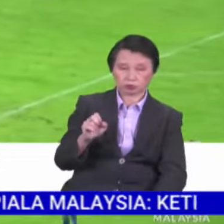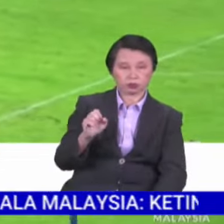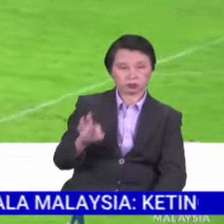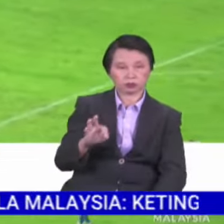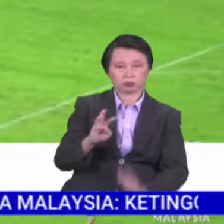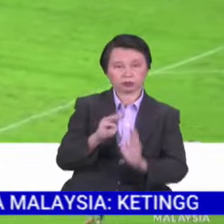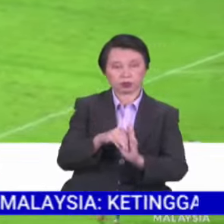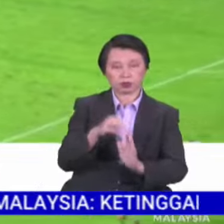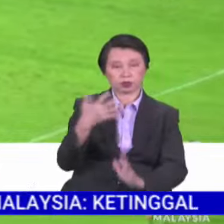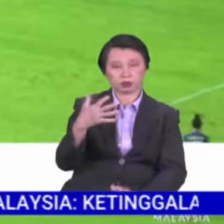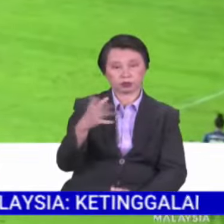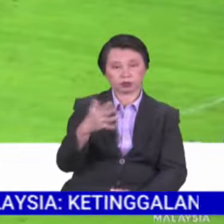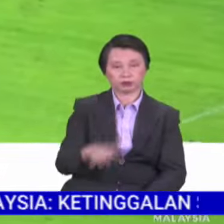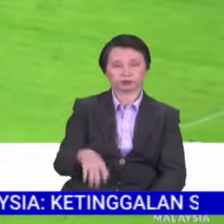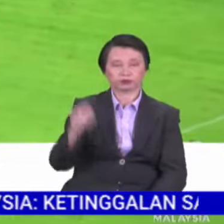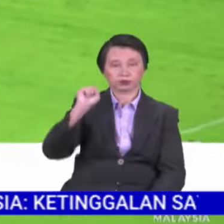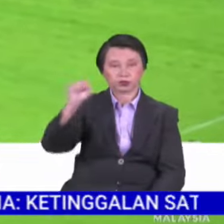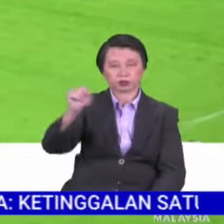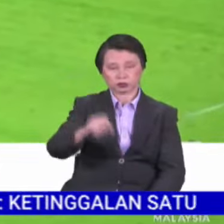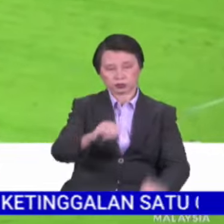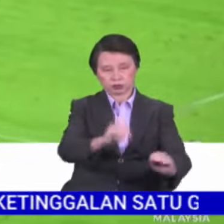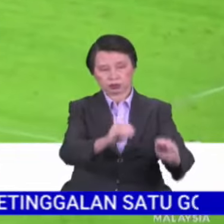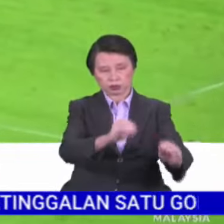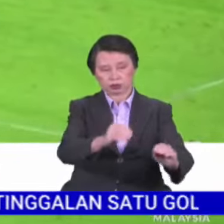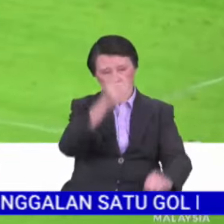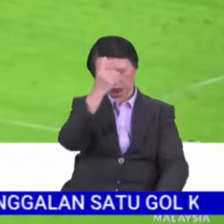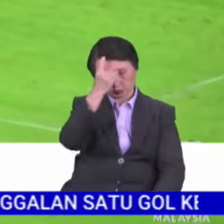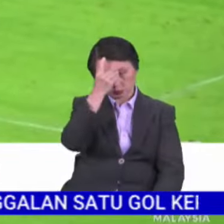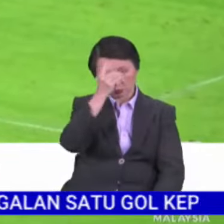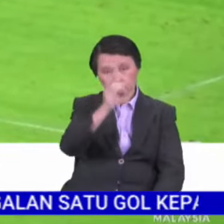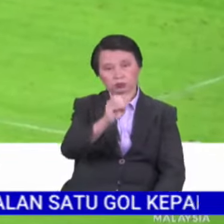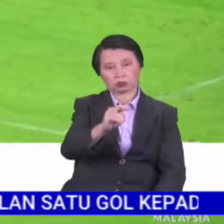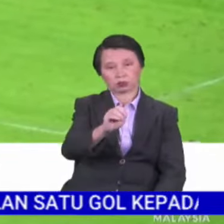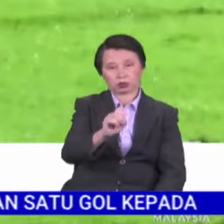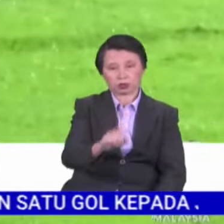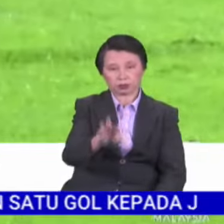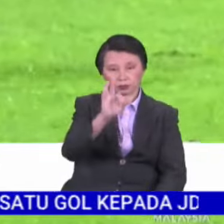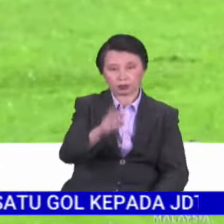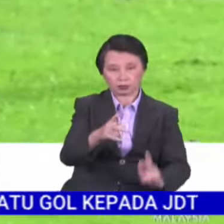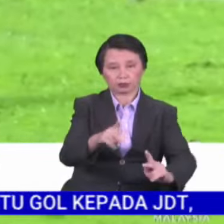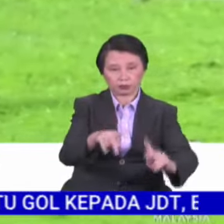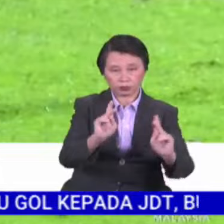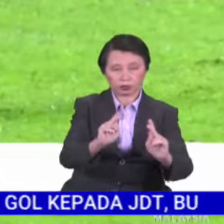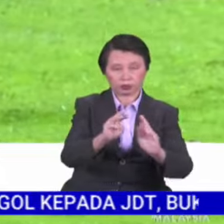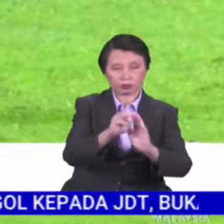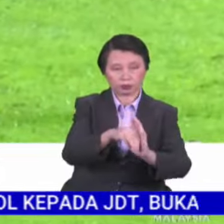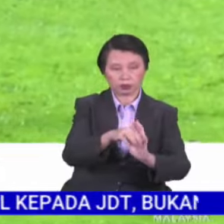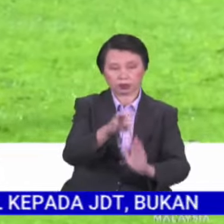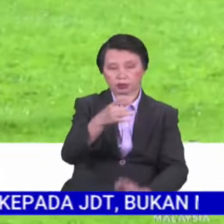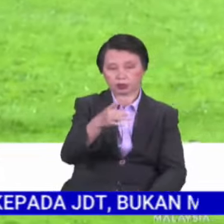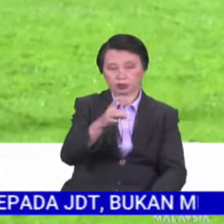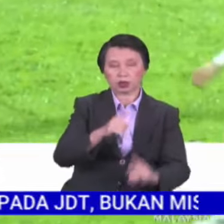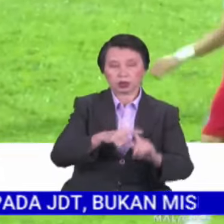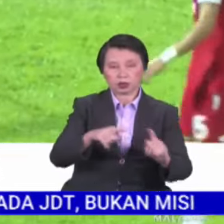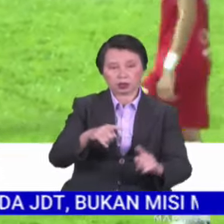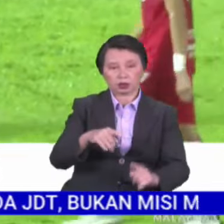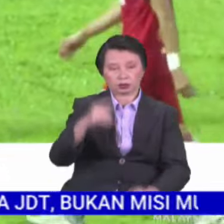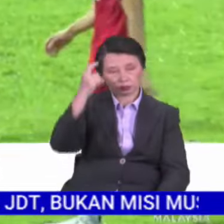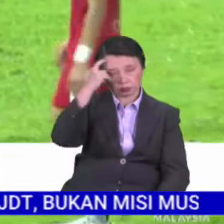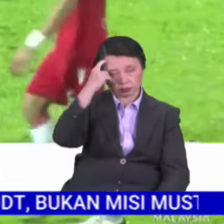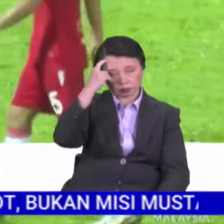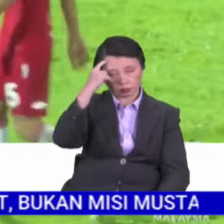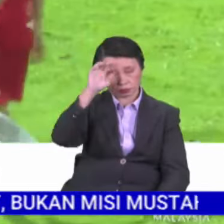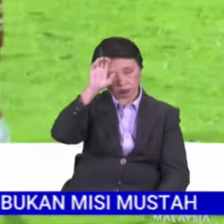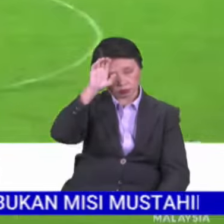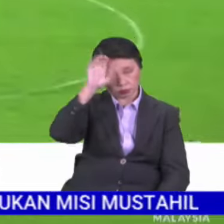minit ke-15. Sabah yang dibimbing Dato' Ong Kim Swee turut memiliki peluang pada minit ke-18 namun tandukan pemain